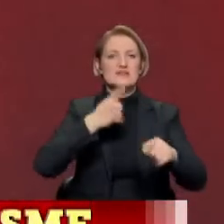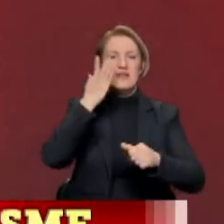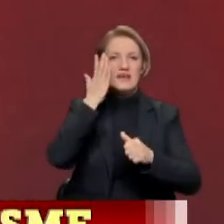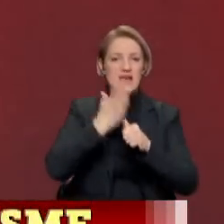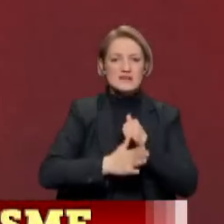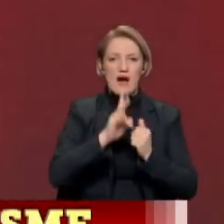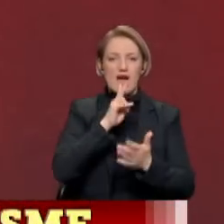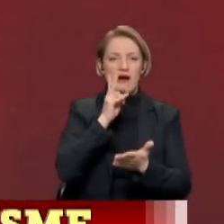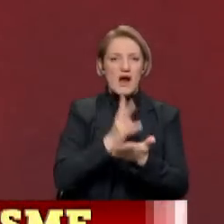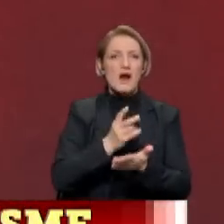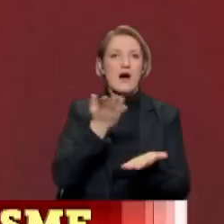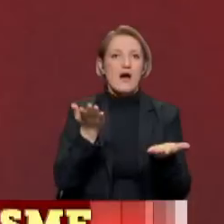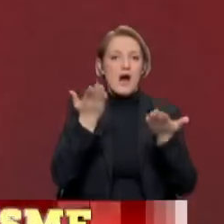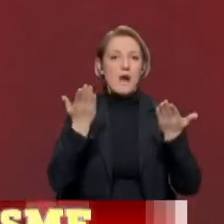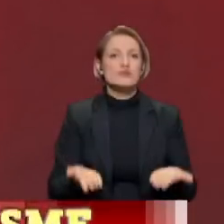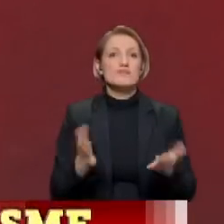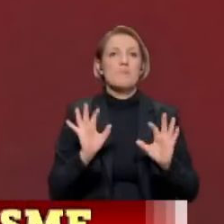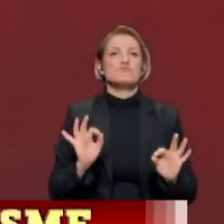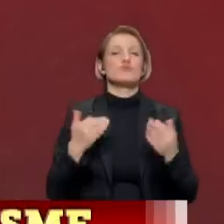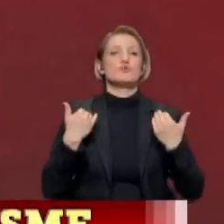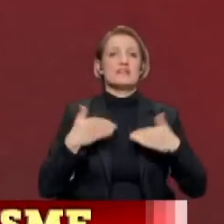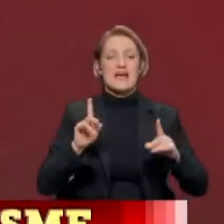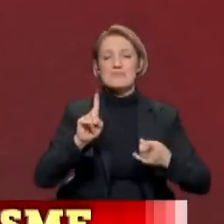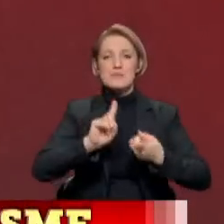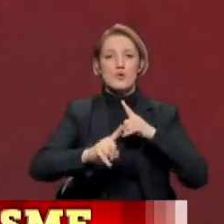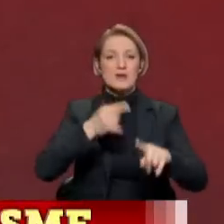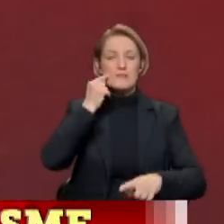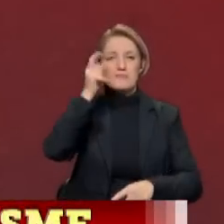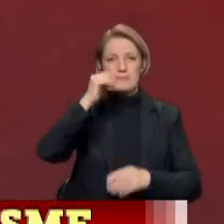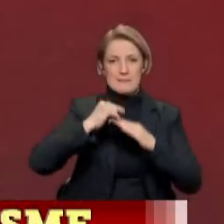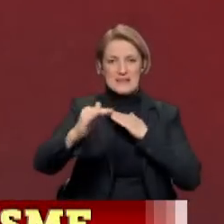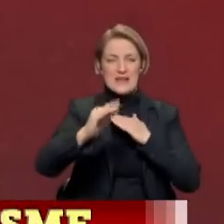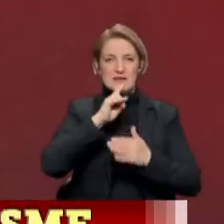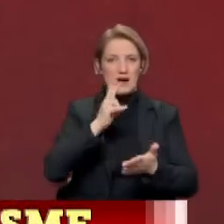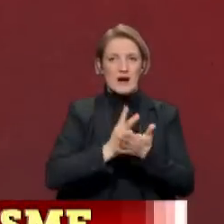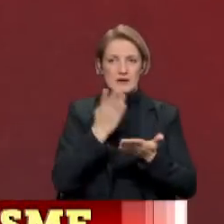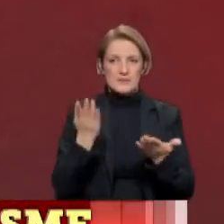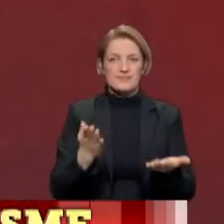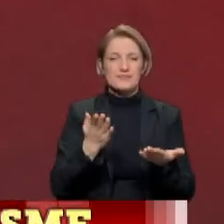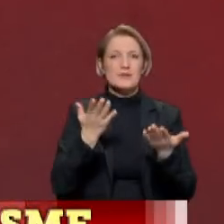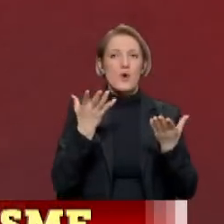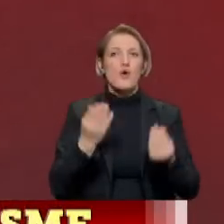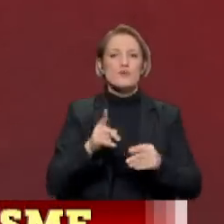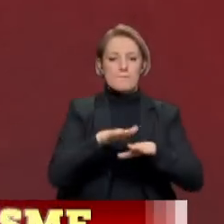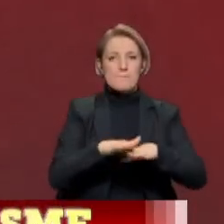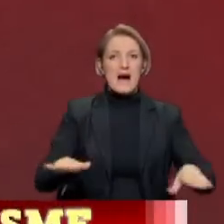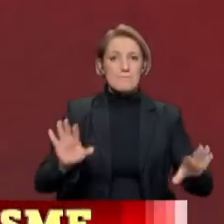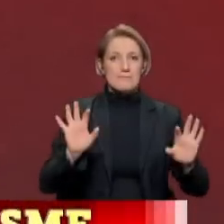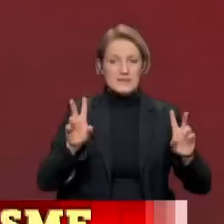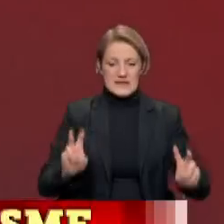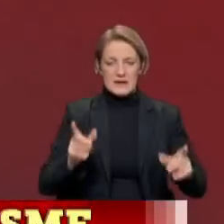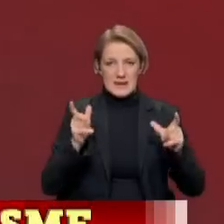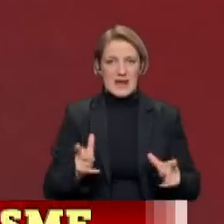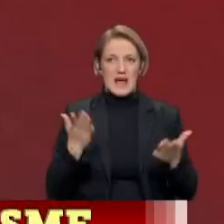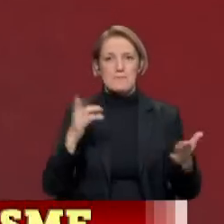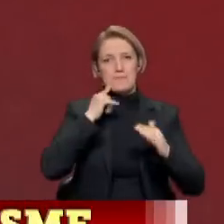tasvip etmem mümkün değildir. Bir politikacının millet iradesinin tecelli etmesi sonucu edinmiş olduğu makam ancak